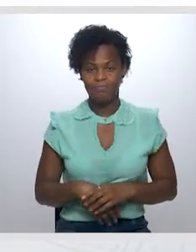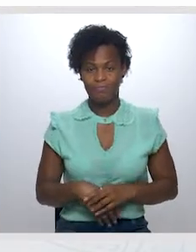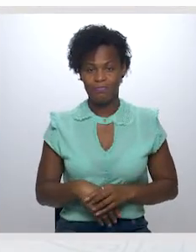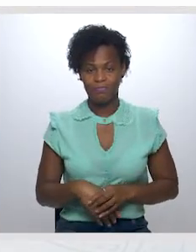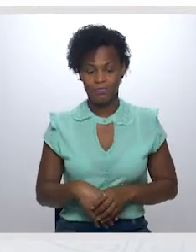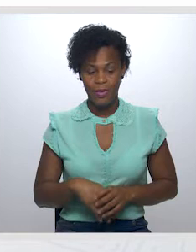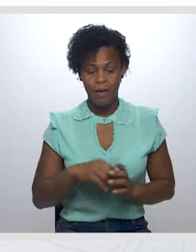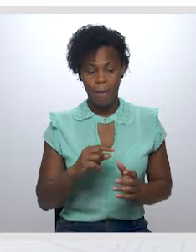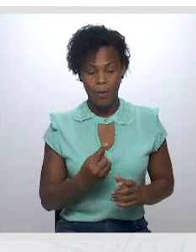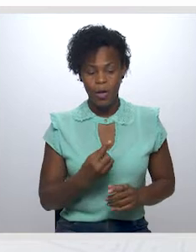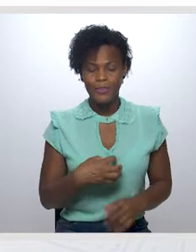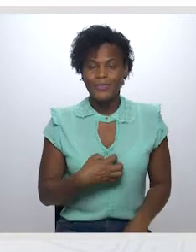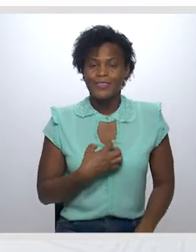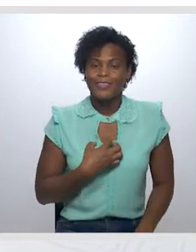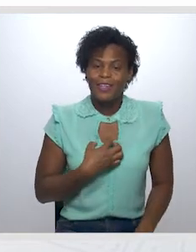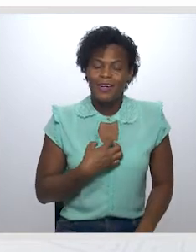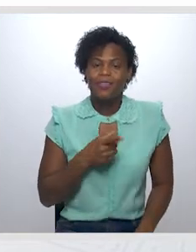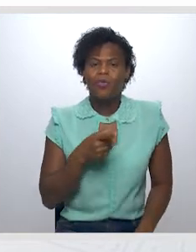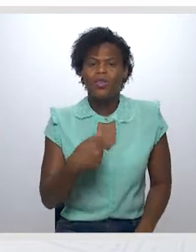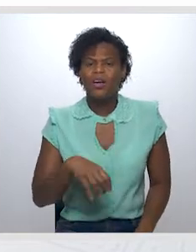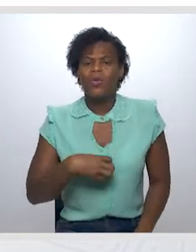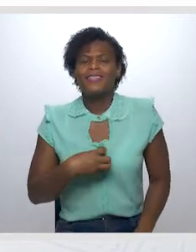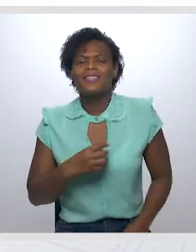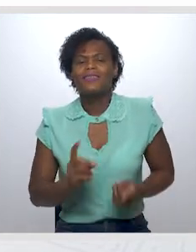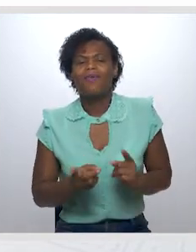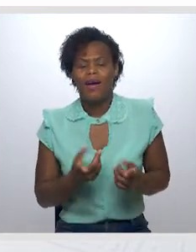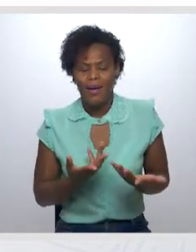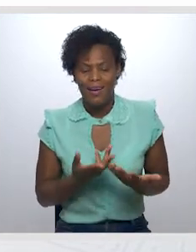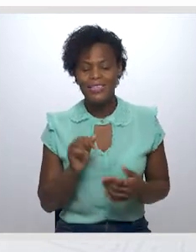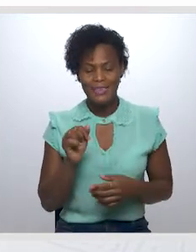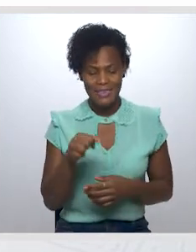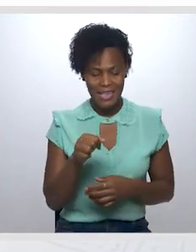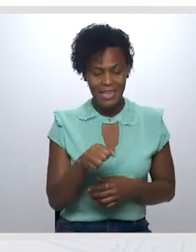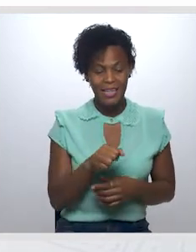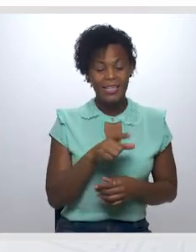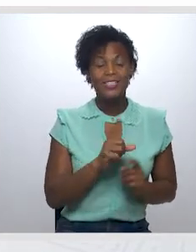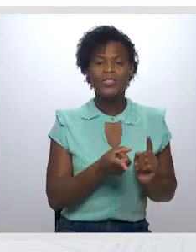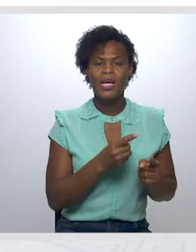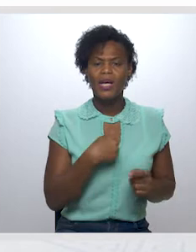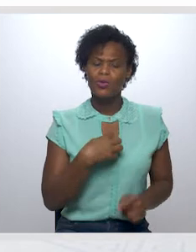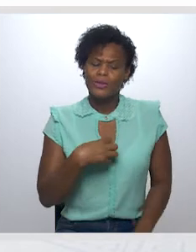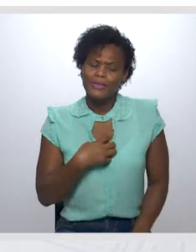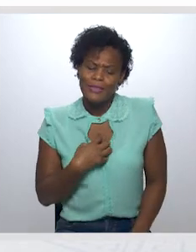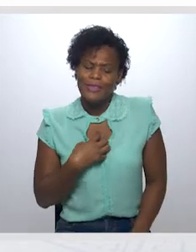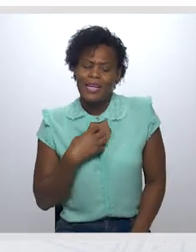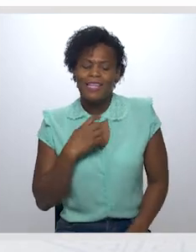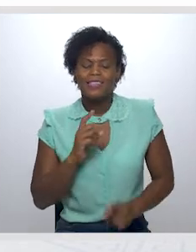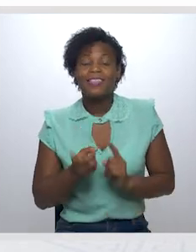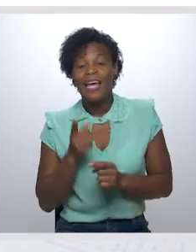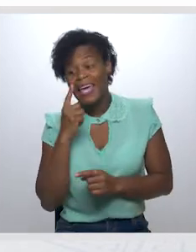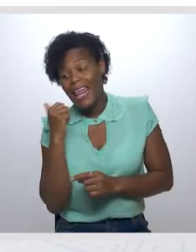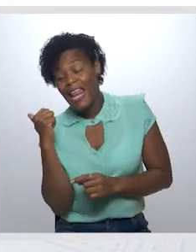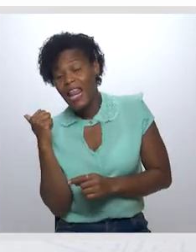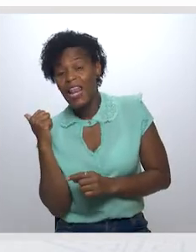Pour le souhait, vous avez trouvé quoi? Très bien. Ce que je souhaite, c'est qu'il